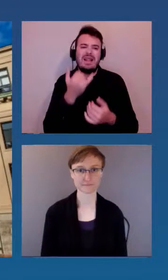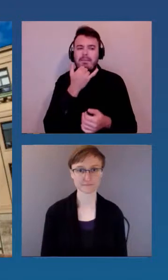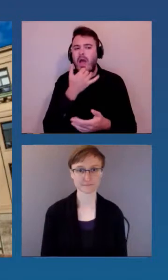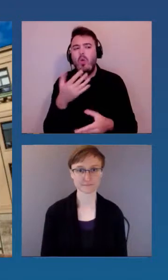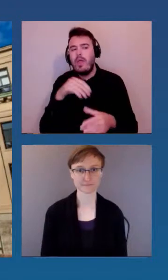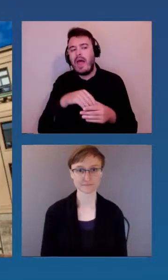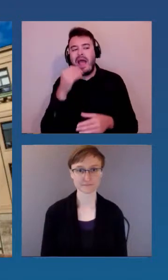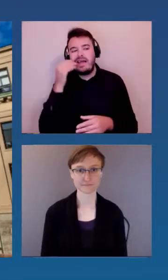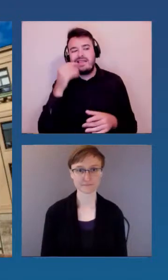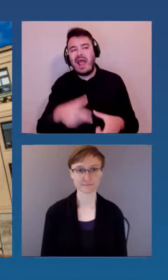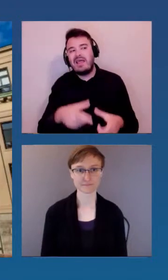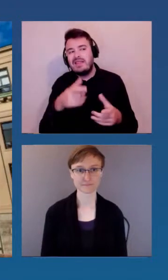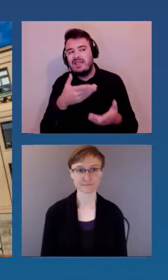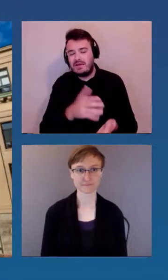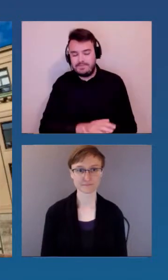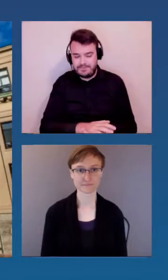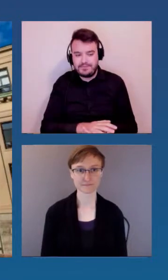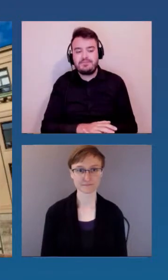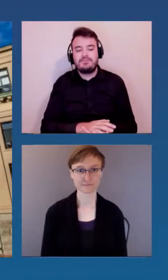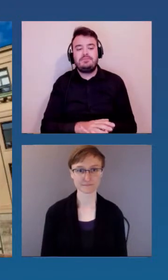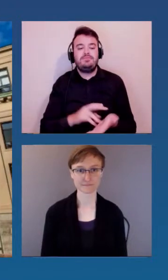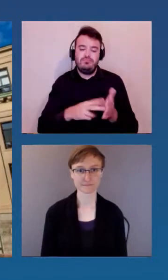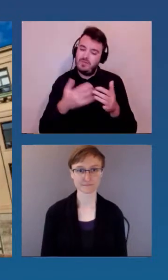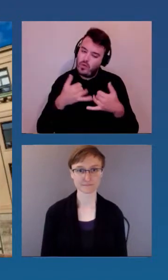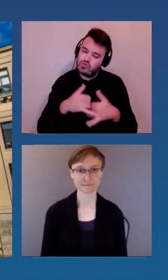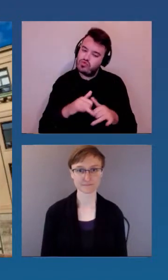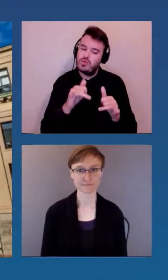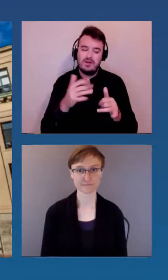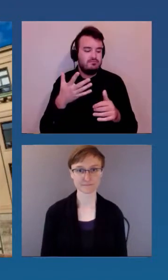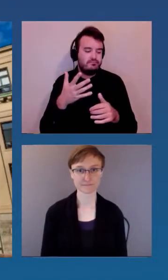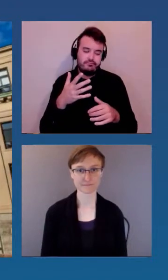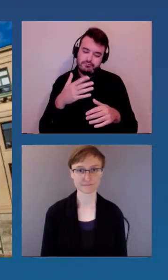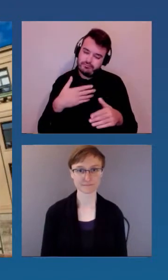de respecter les consignes sanitaires.